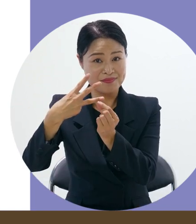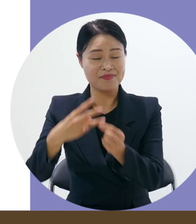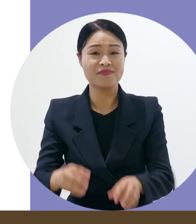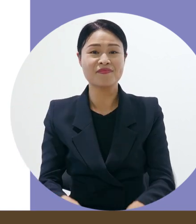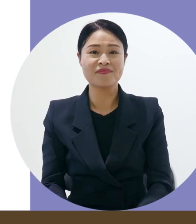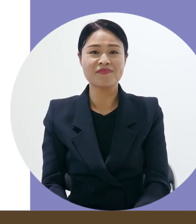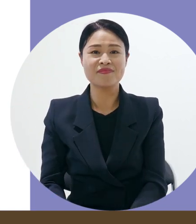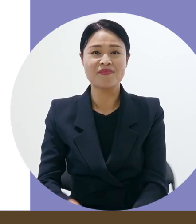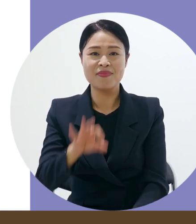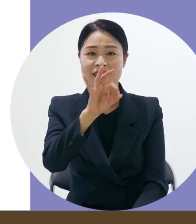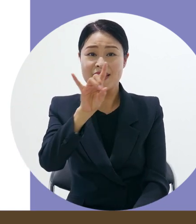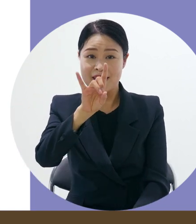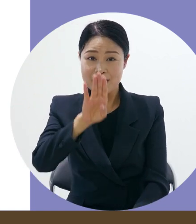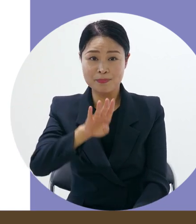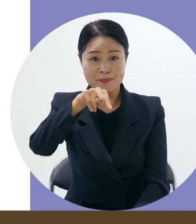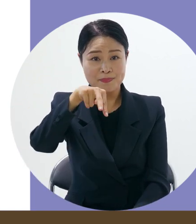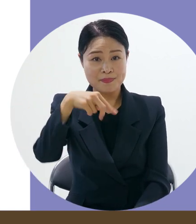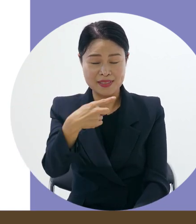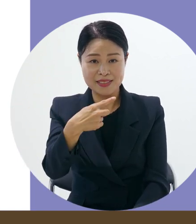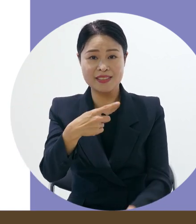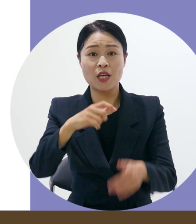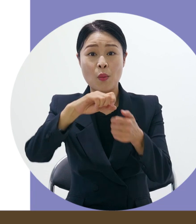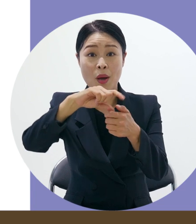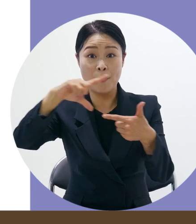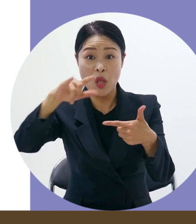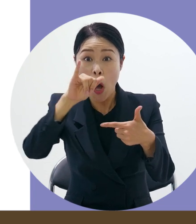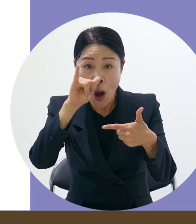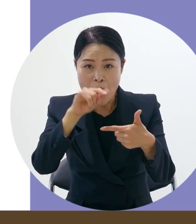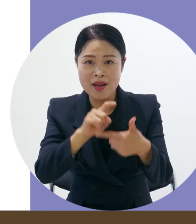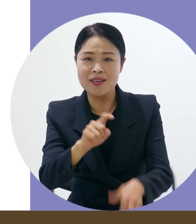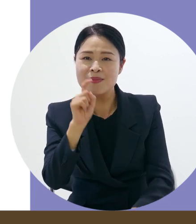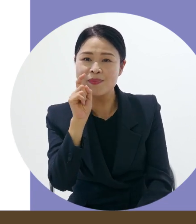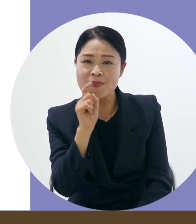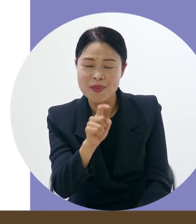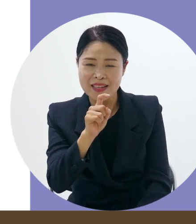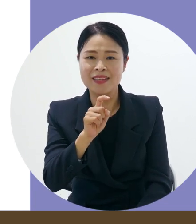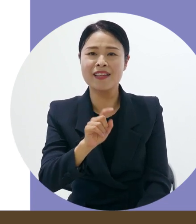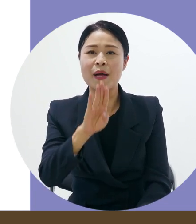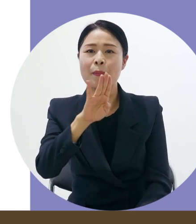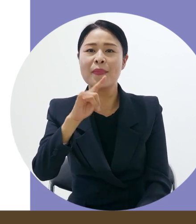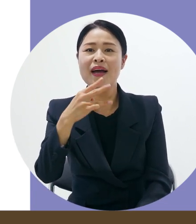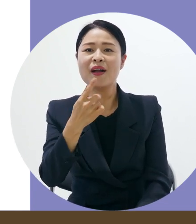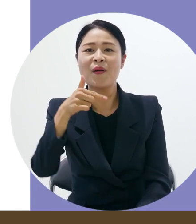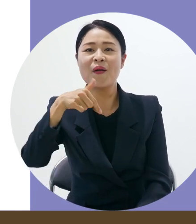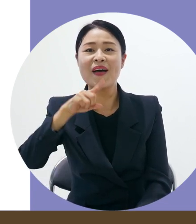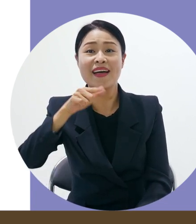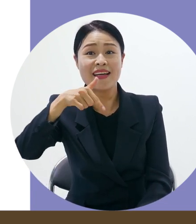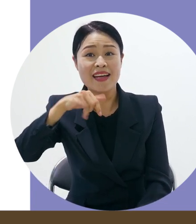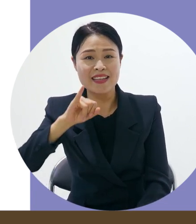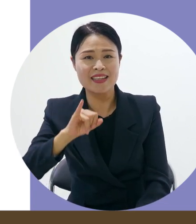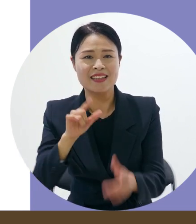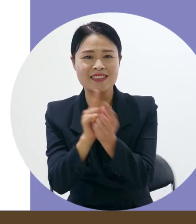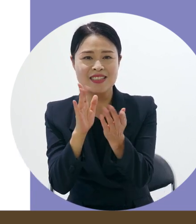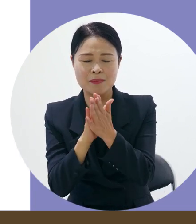세 번째, 앱스 화면 버튼을 눌러 바로가기를 직접 추가할 수 있습니다.